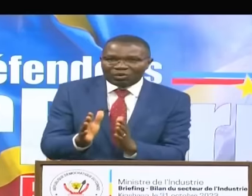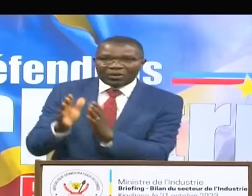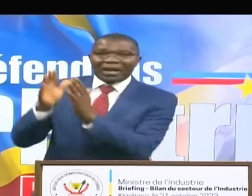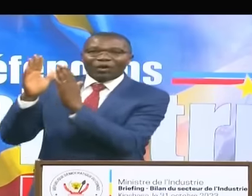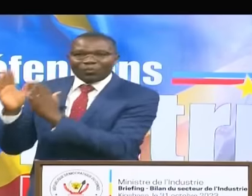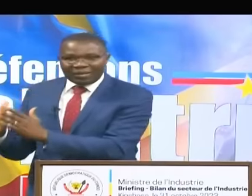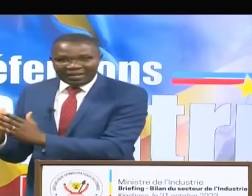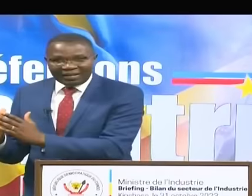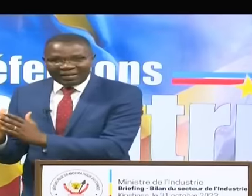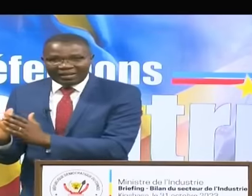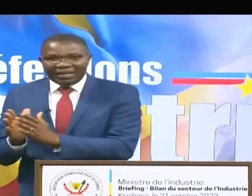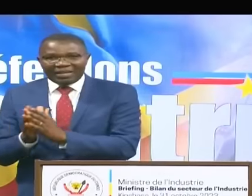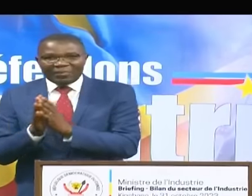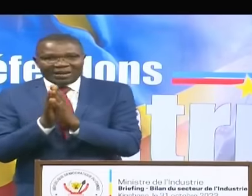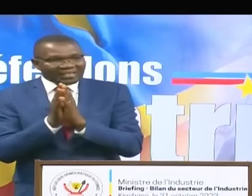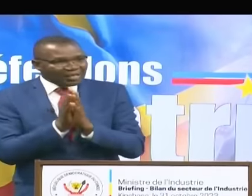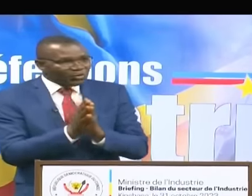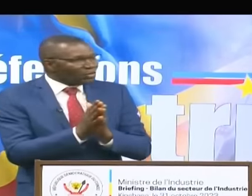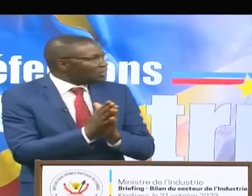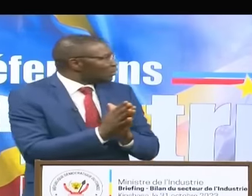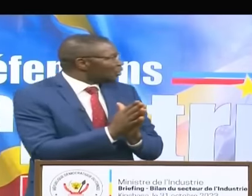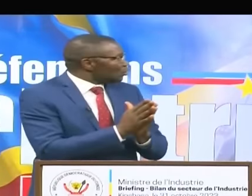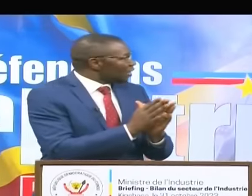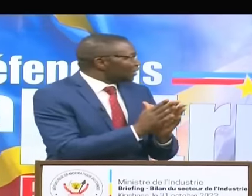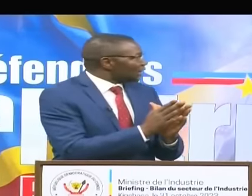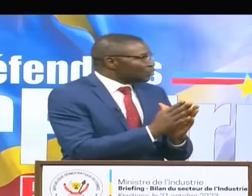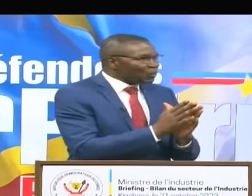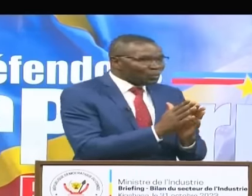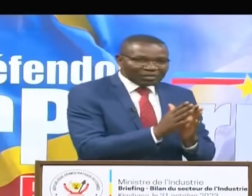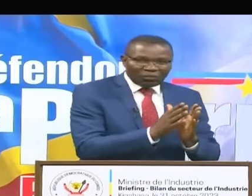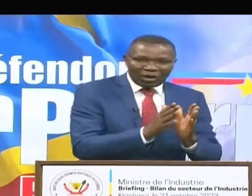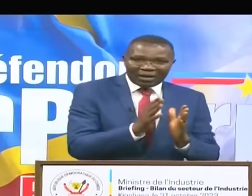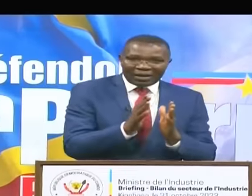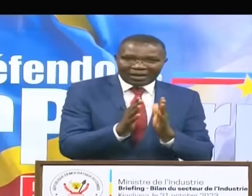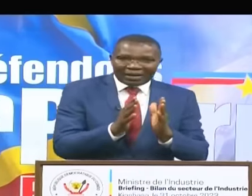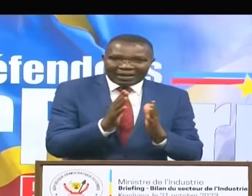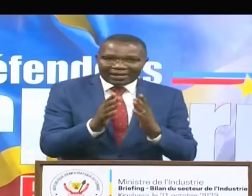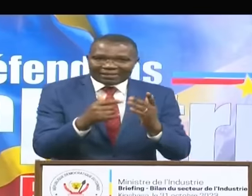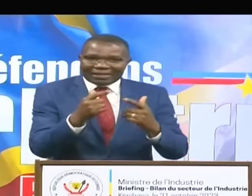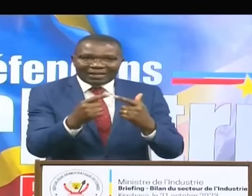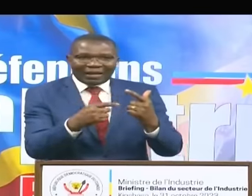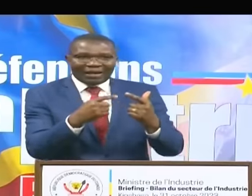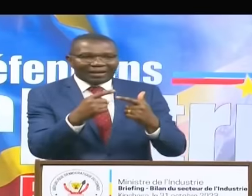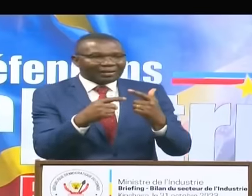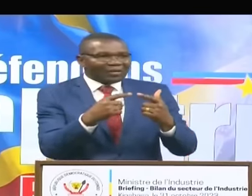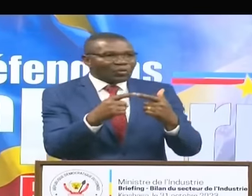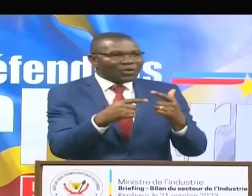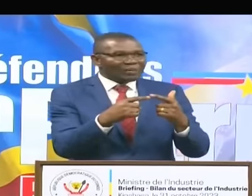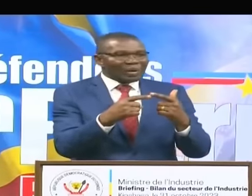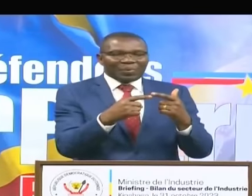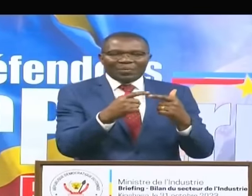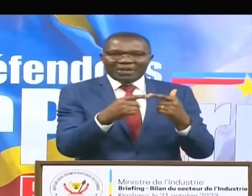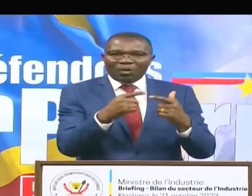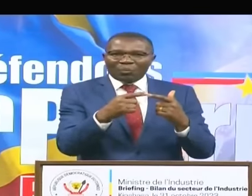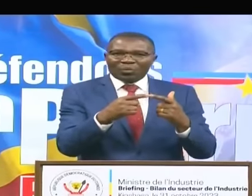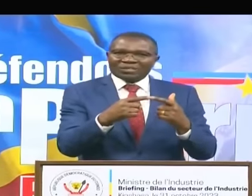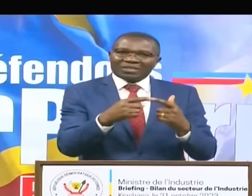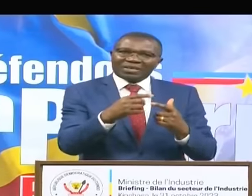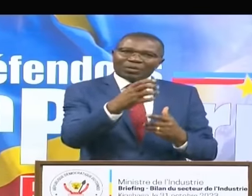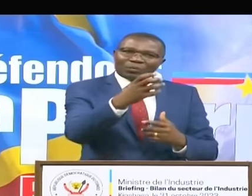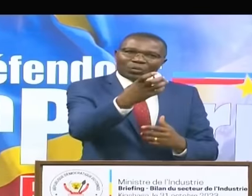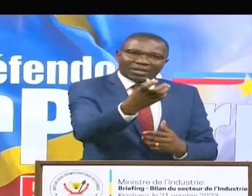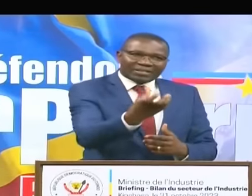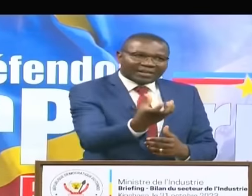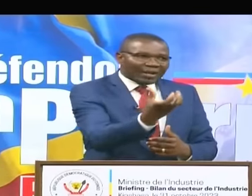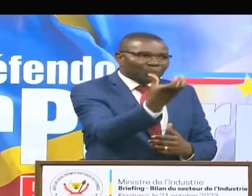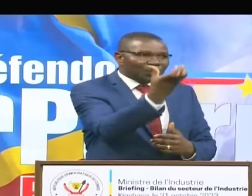période on est à combien. Et il mène des études d'orientation pour savoir qu'est-ce que le gouvernement peut mener comme politique